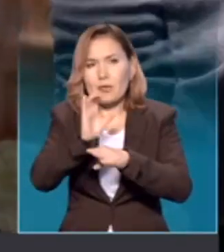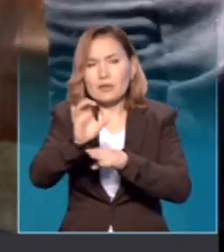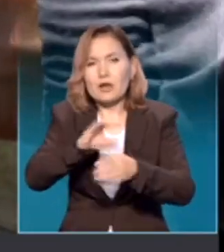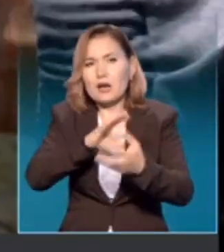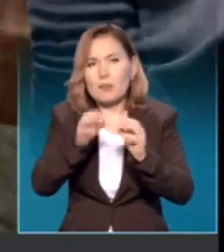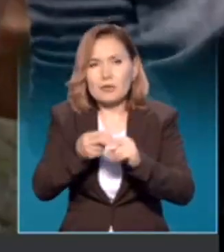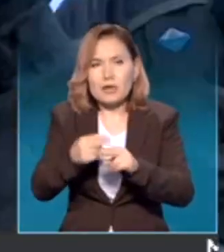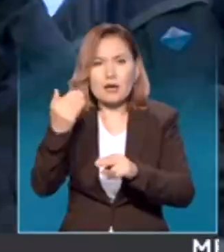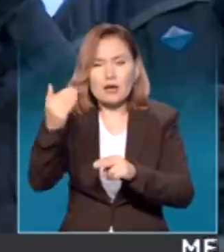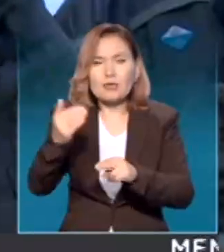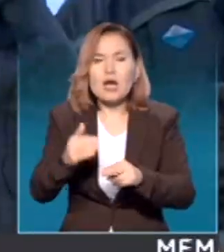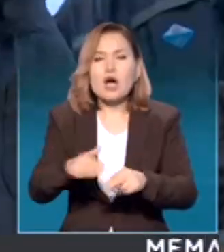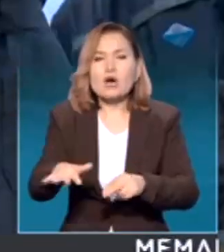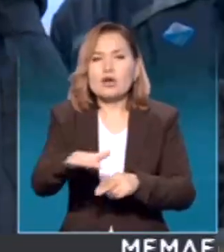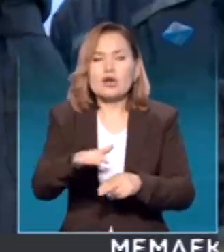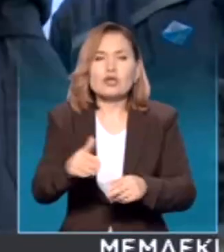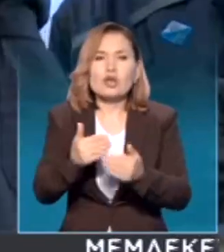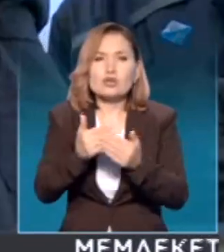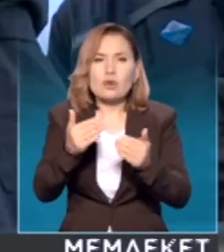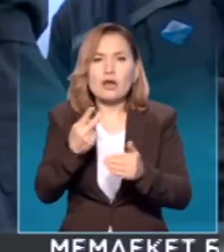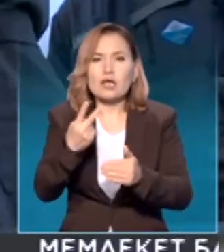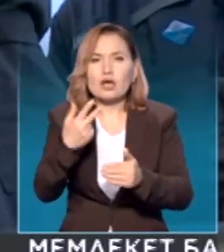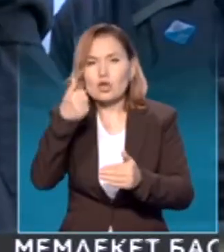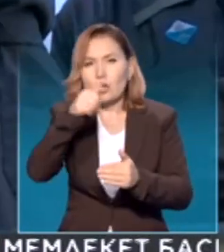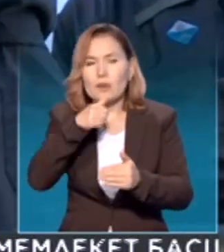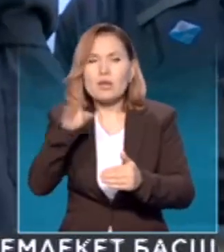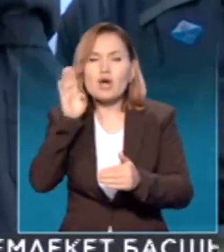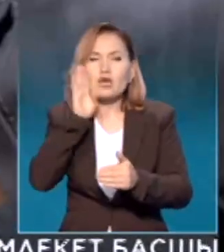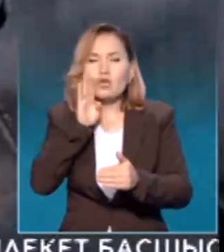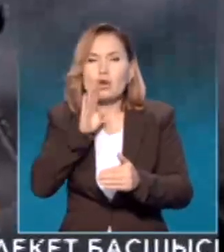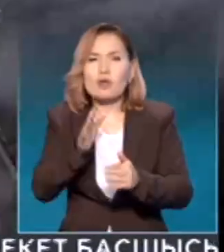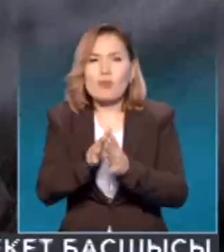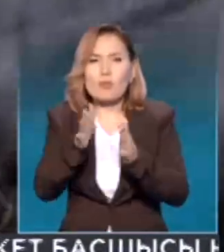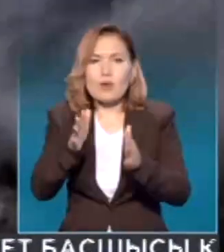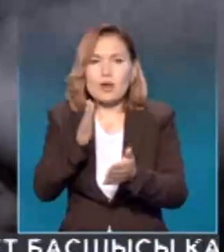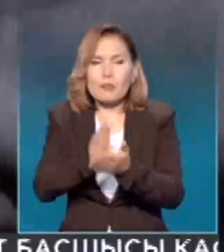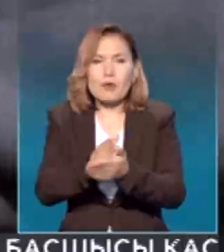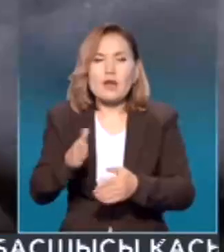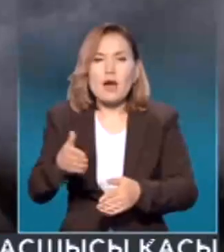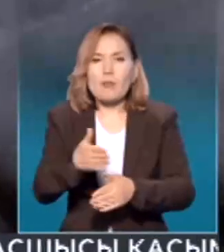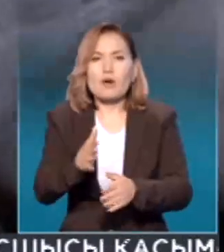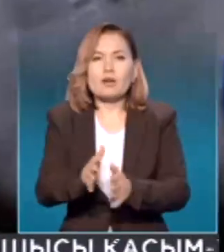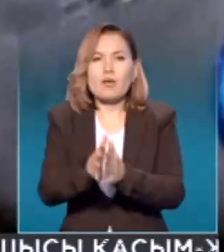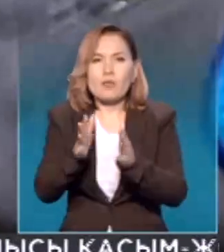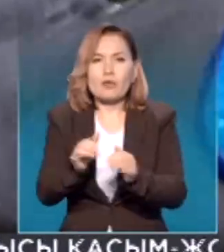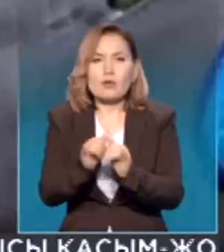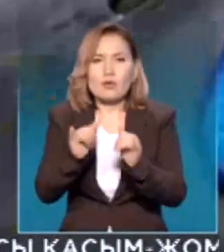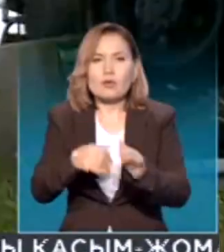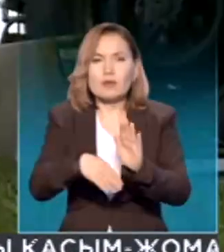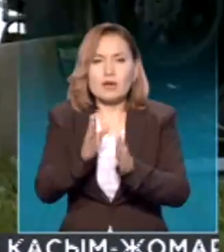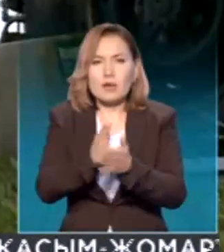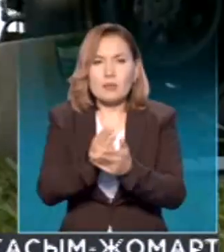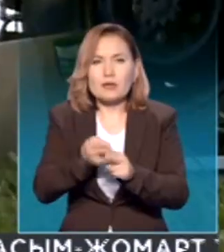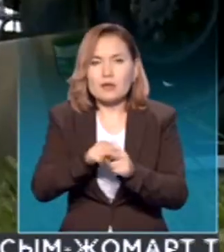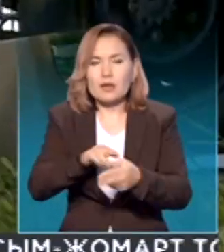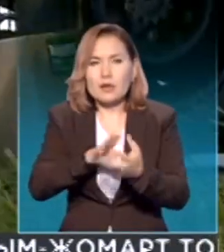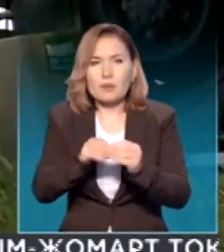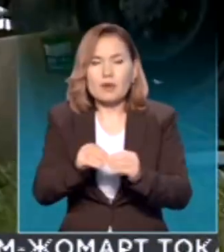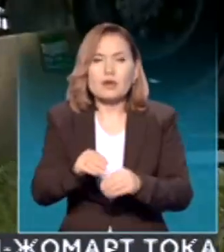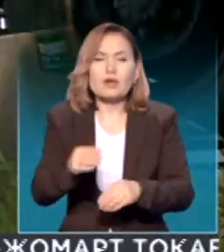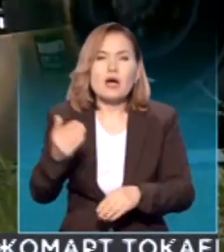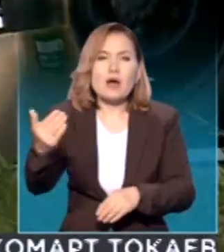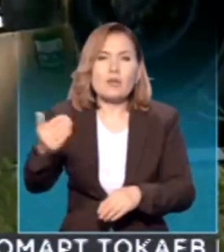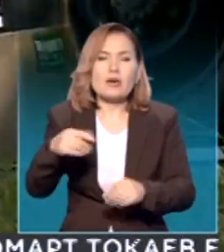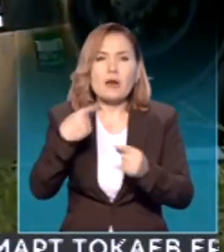Экспедиция мүшелерінің айтуынша, өңірде соңғы 2-3 жылда су көп жиналды. Бұл балықтың көбеюіне оң әсер еткен. Тек Ырғыз-Торғай өзен көлдері